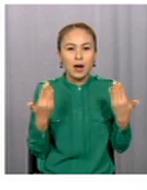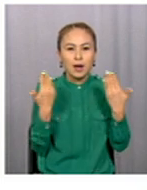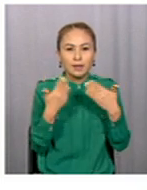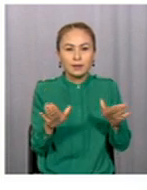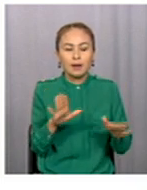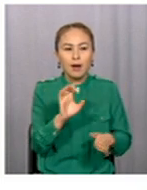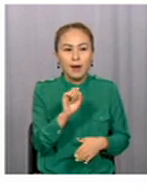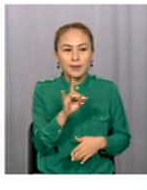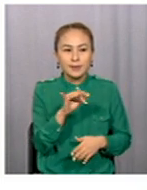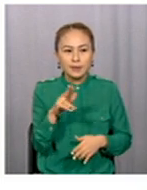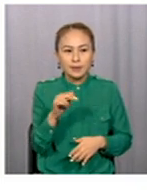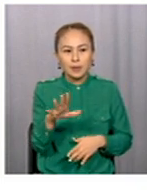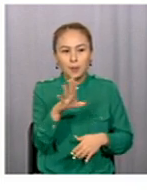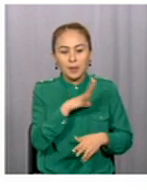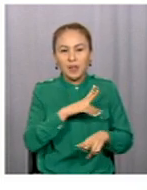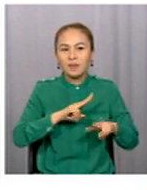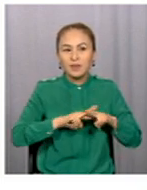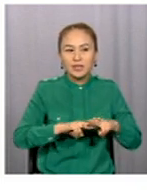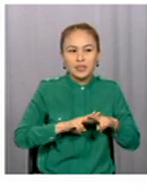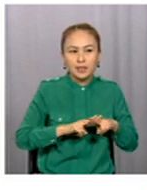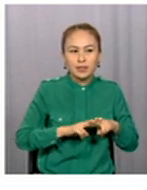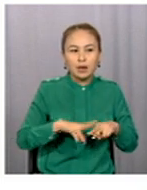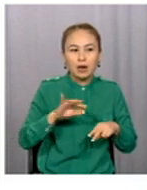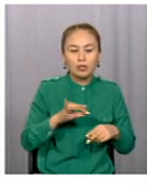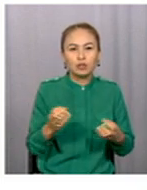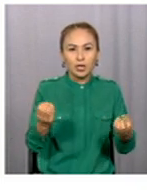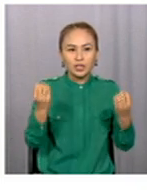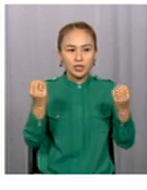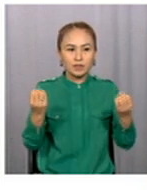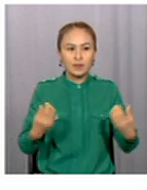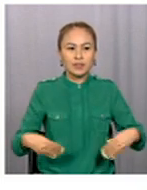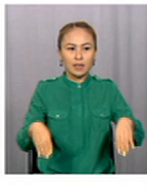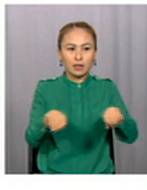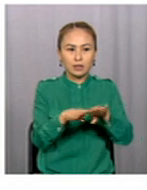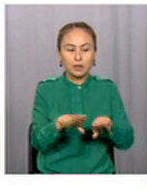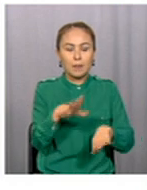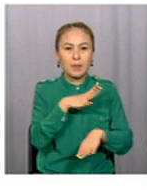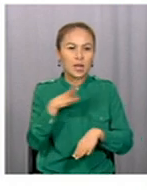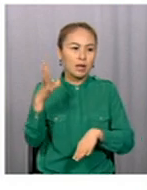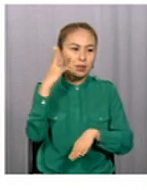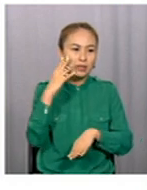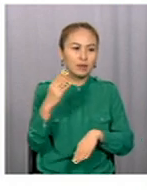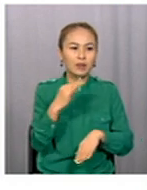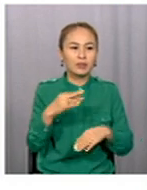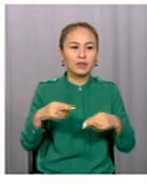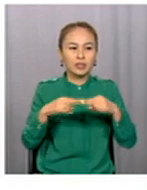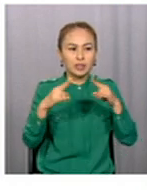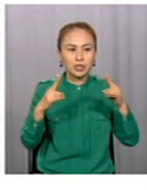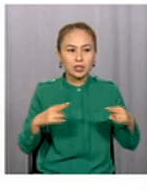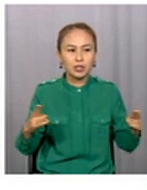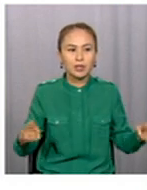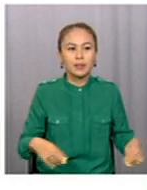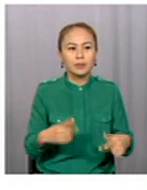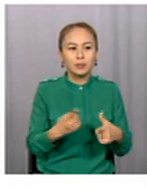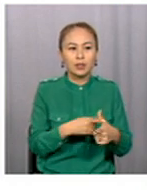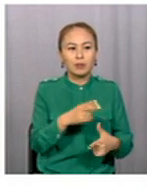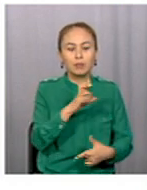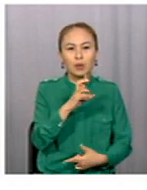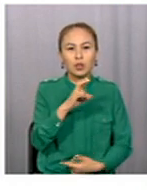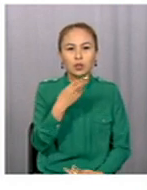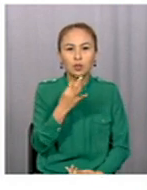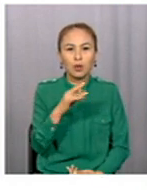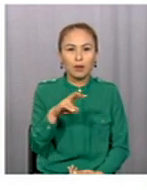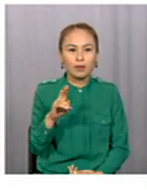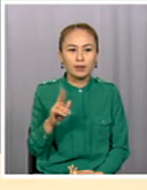Азиады состоялось в Астане, а торжественное закрытие прошло в Алматы во дворце имени